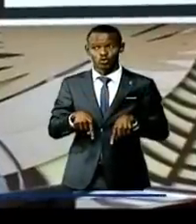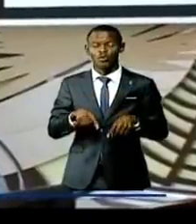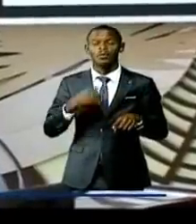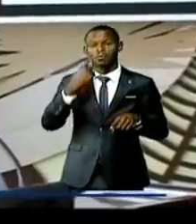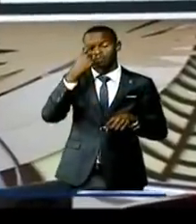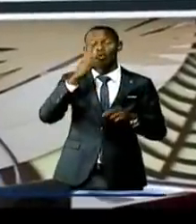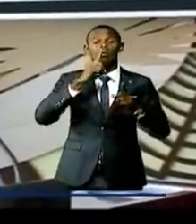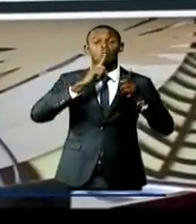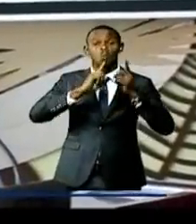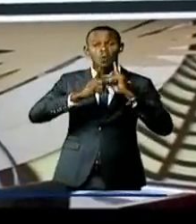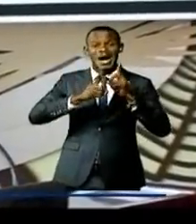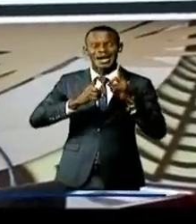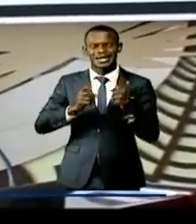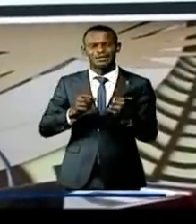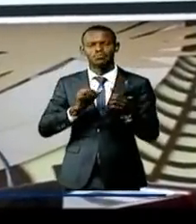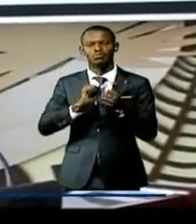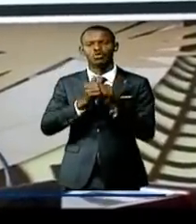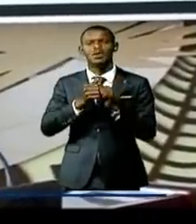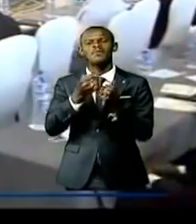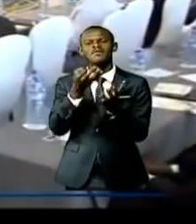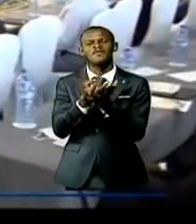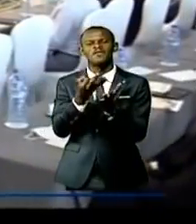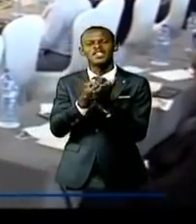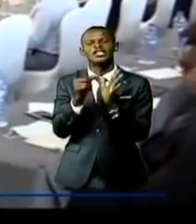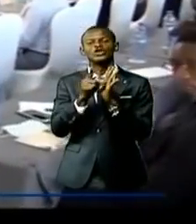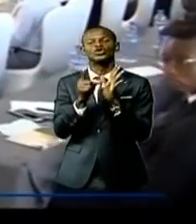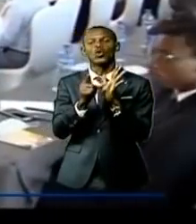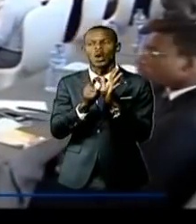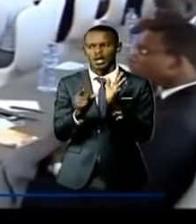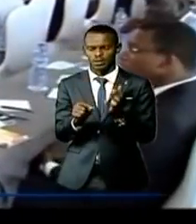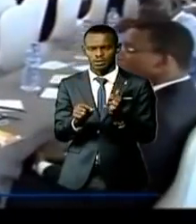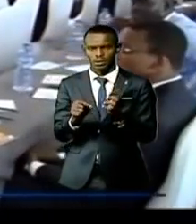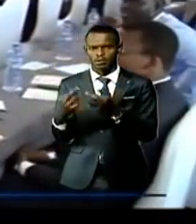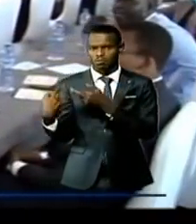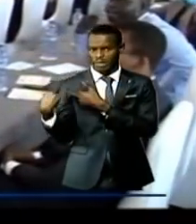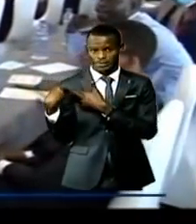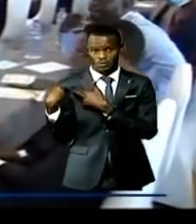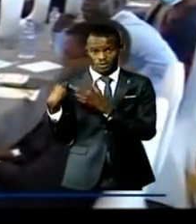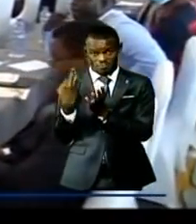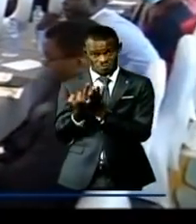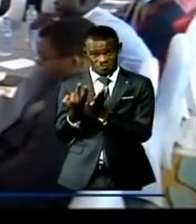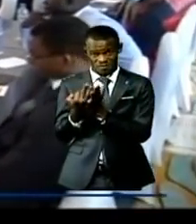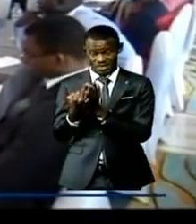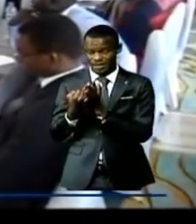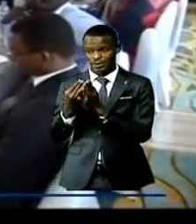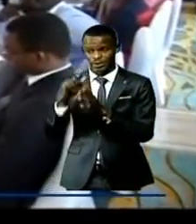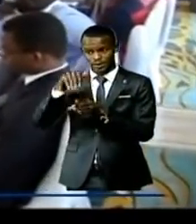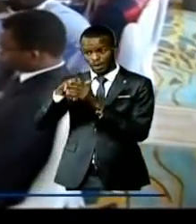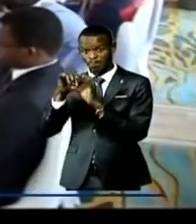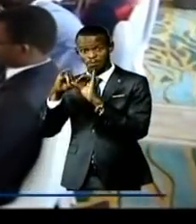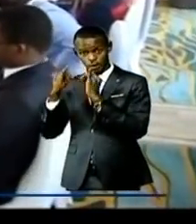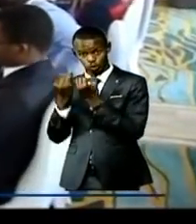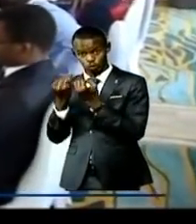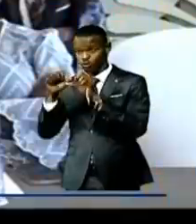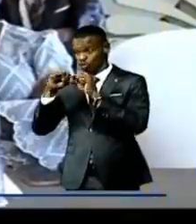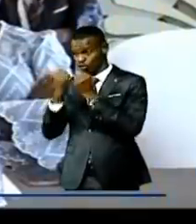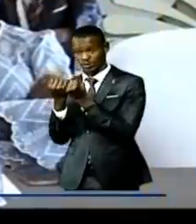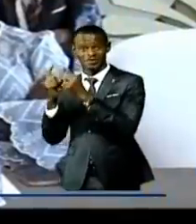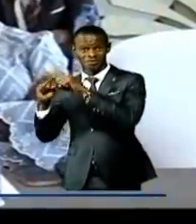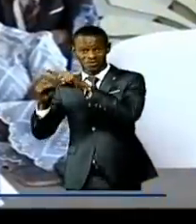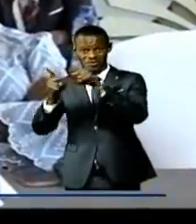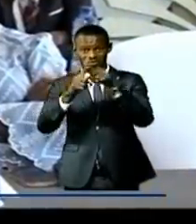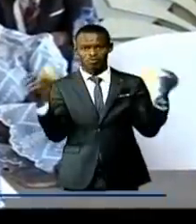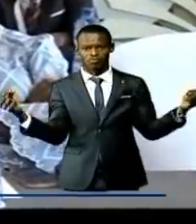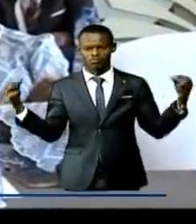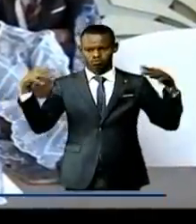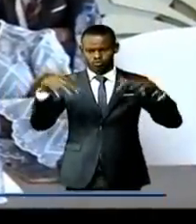et cadres des différentes institutions. Deux temps forts ont marqué cette journée, notamment les explications sur les innovations de cette loi des finances qui est